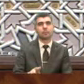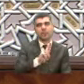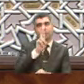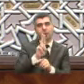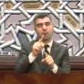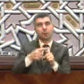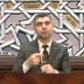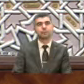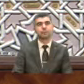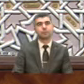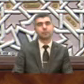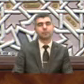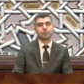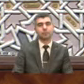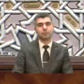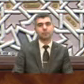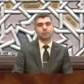تفضلوا.